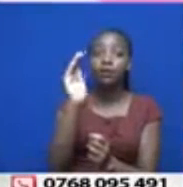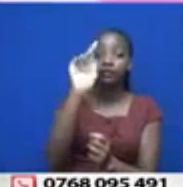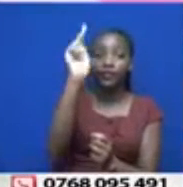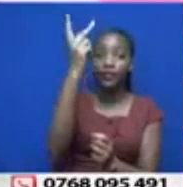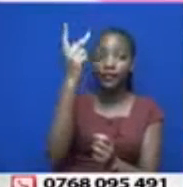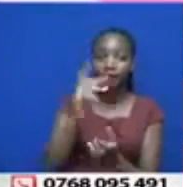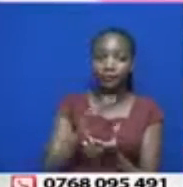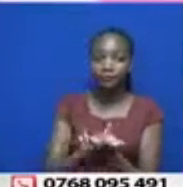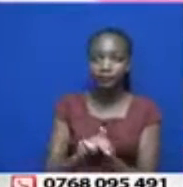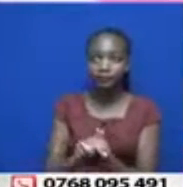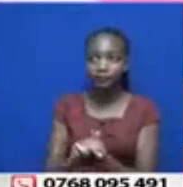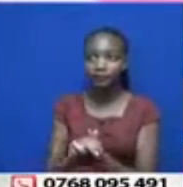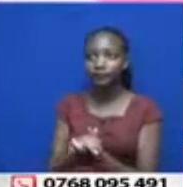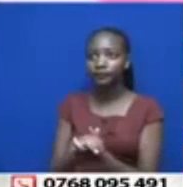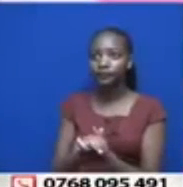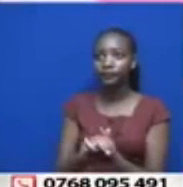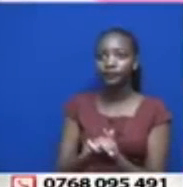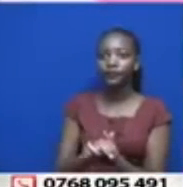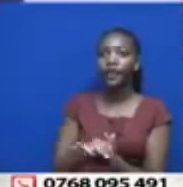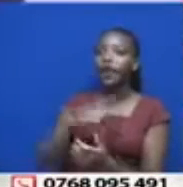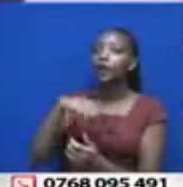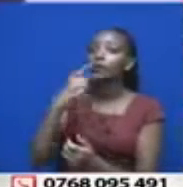kizungu tunasema all politics are local.